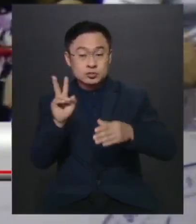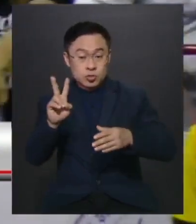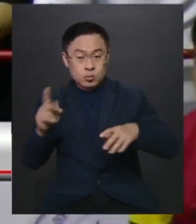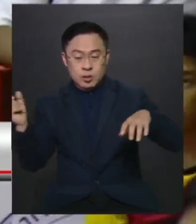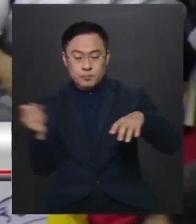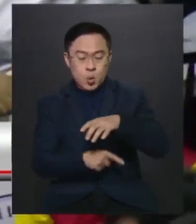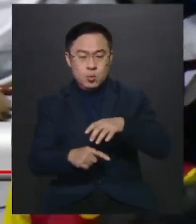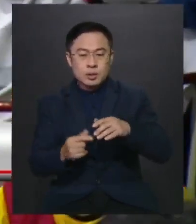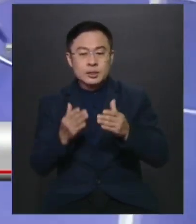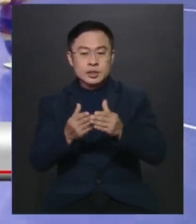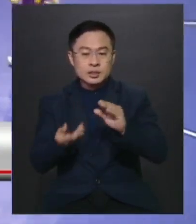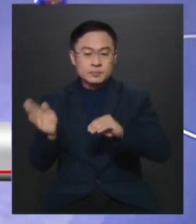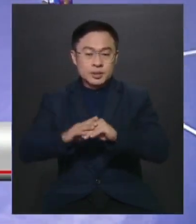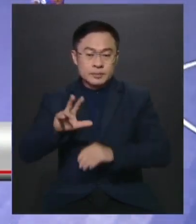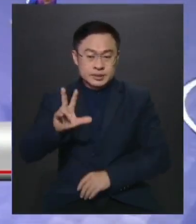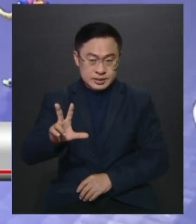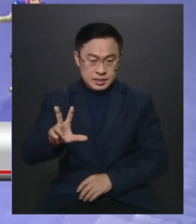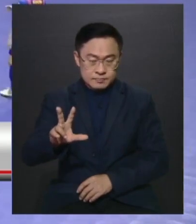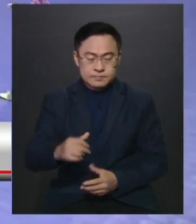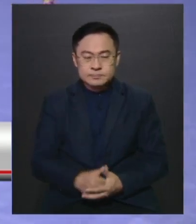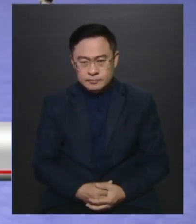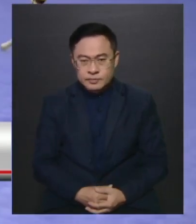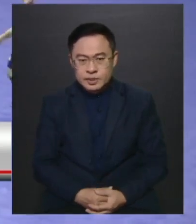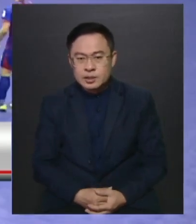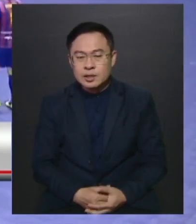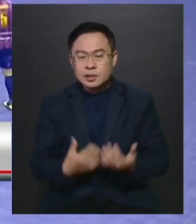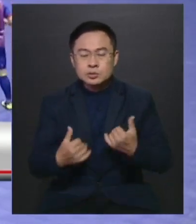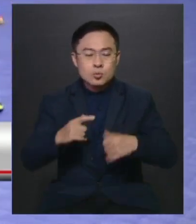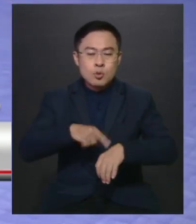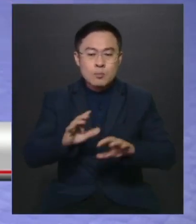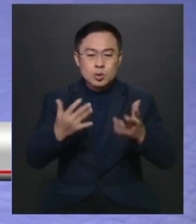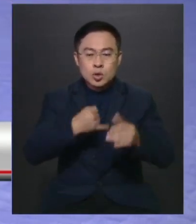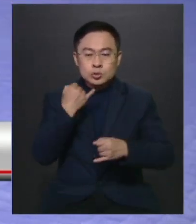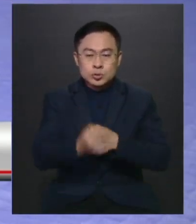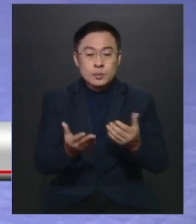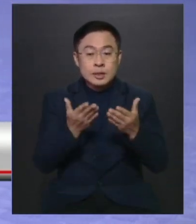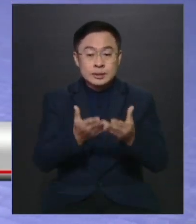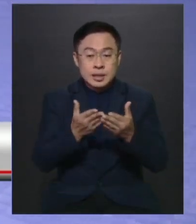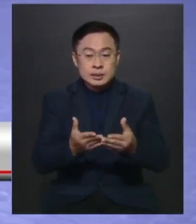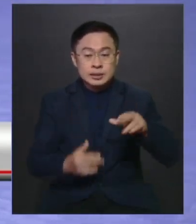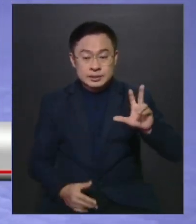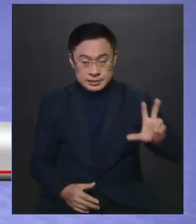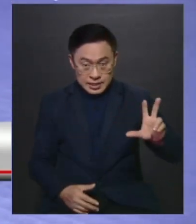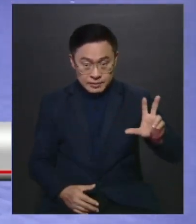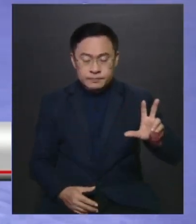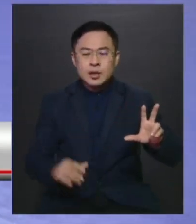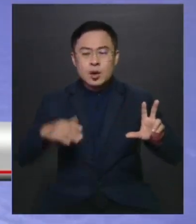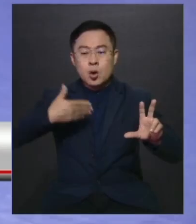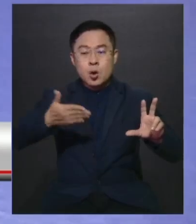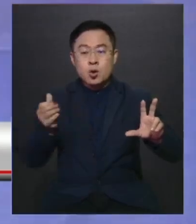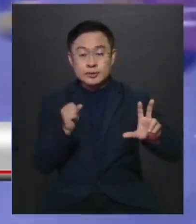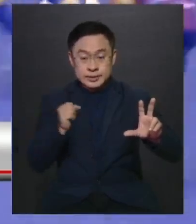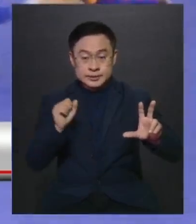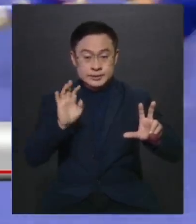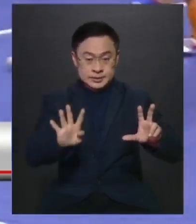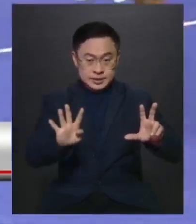มาเป็น 3ประตูต่อ 4จากเจษฎาชูเดชและเวลาที่เหลือไม่มีประตูเพิ่มจบเกมการท่าเรือ asmเปิด